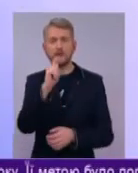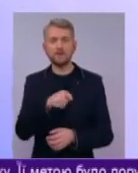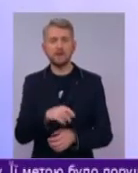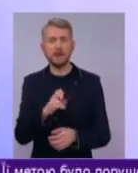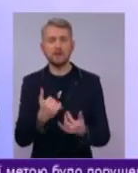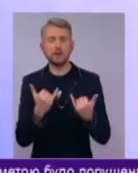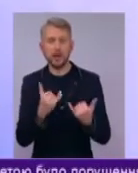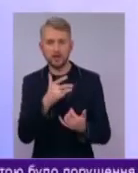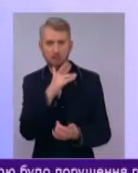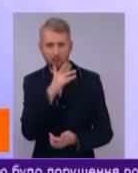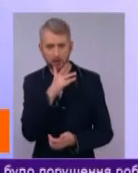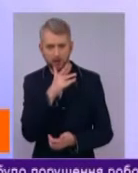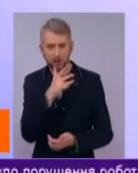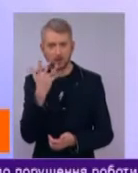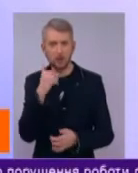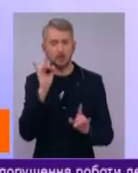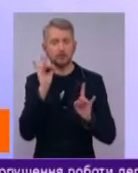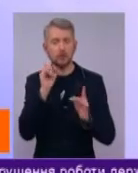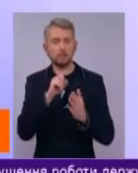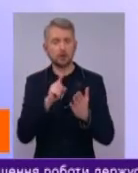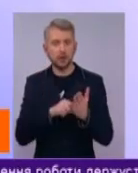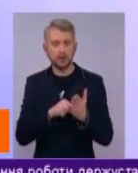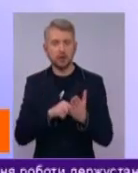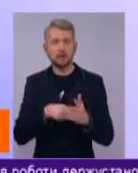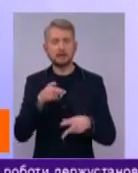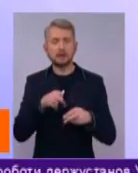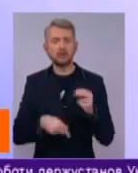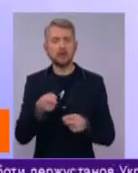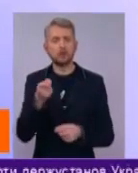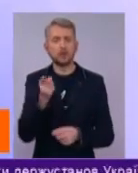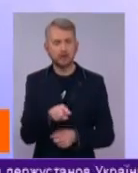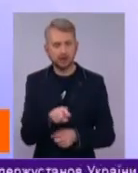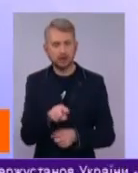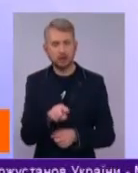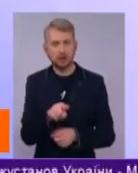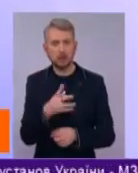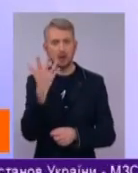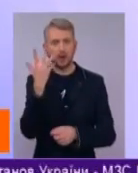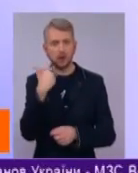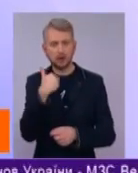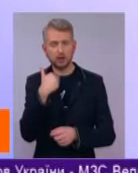даний момент, коли звучало питання, закінчиться тоді, коли